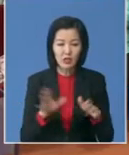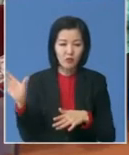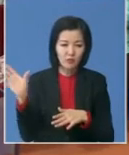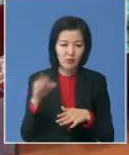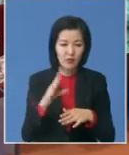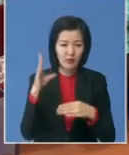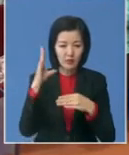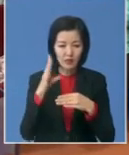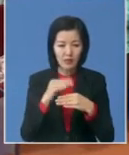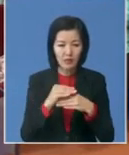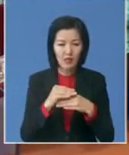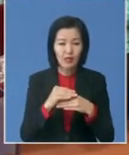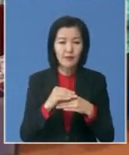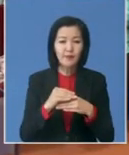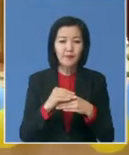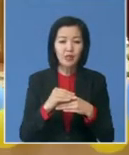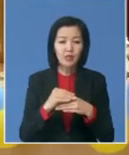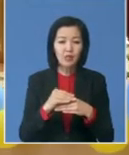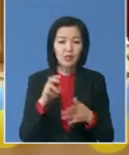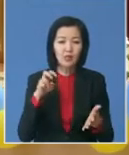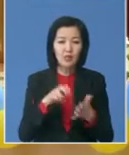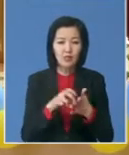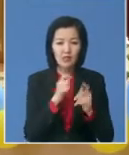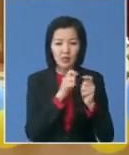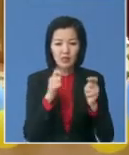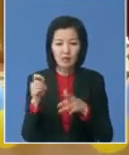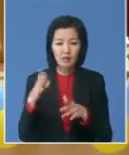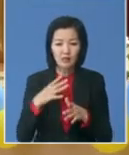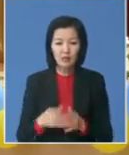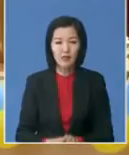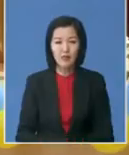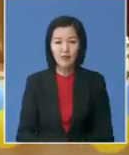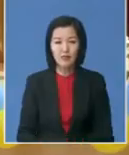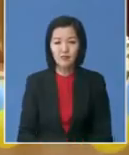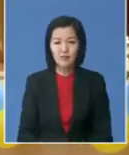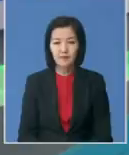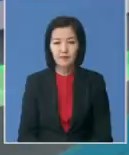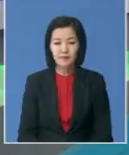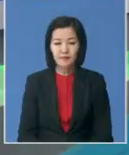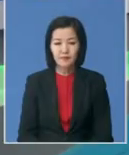хаттар табысталды. Аялым Сансызбаева, Дамир Анитов, Жетісу арнасы, Ақсу ауданынан.